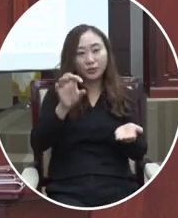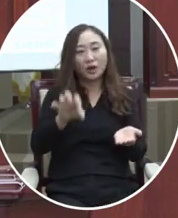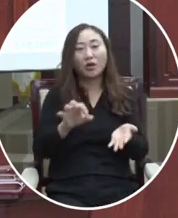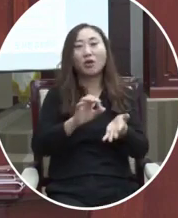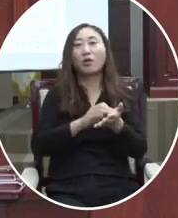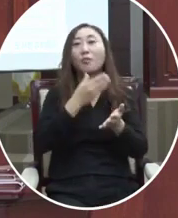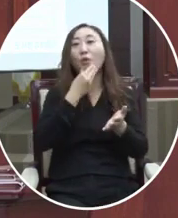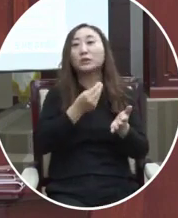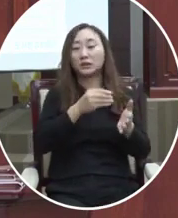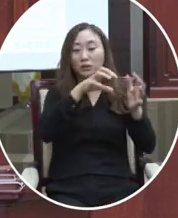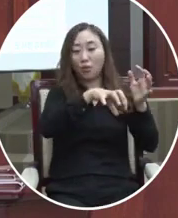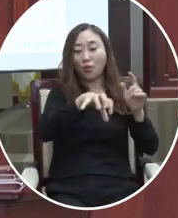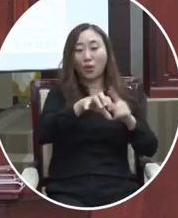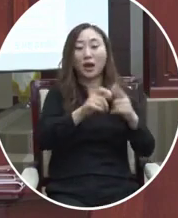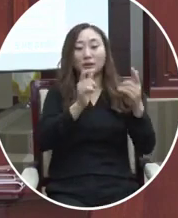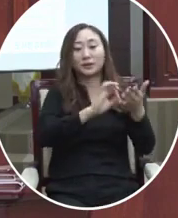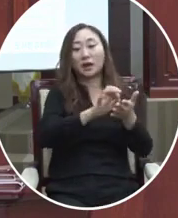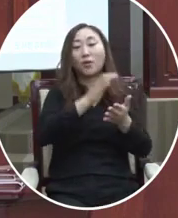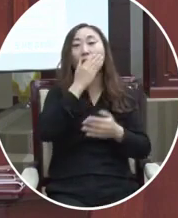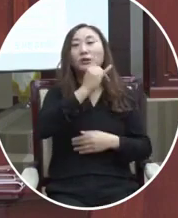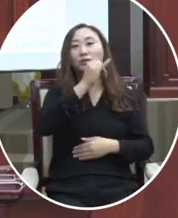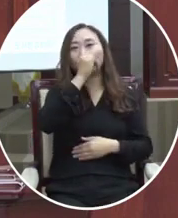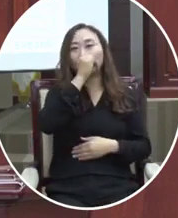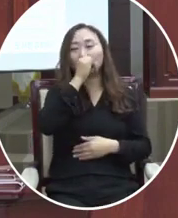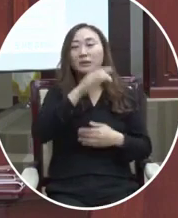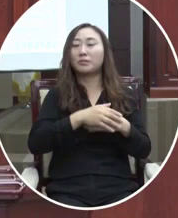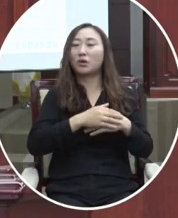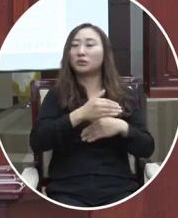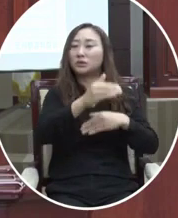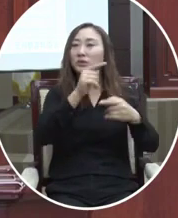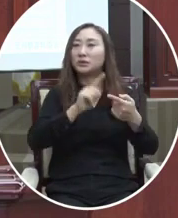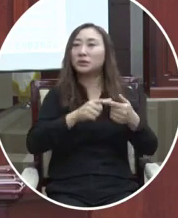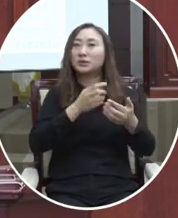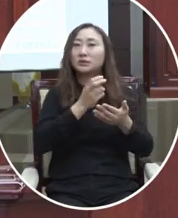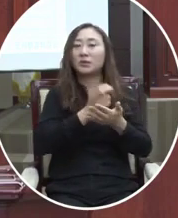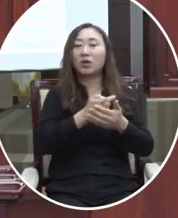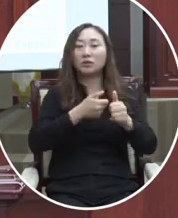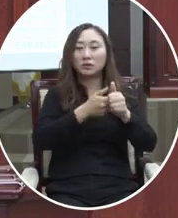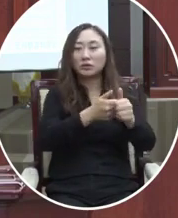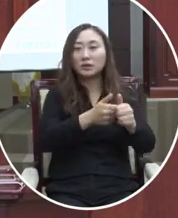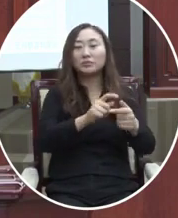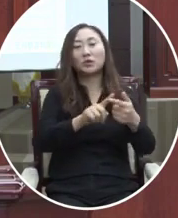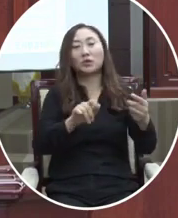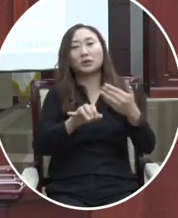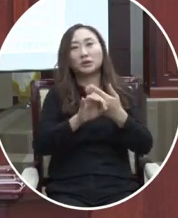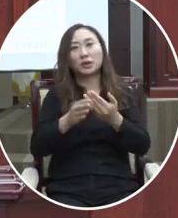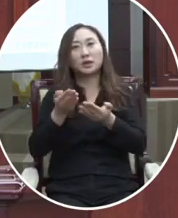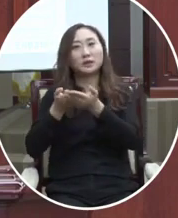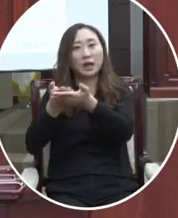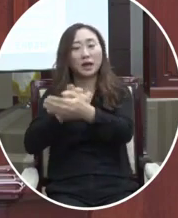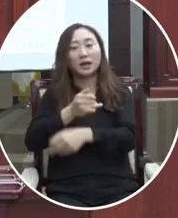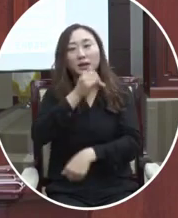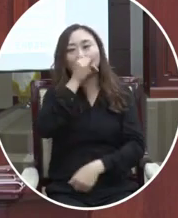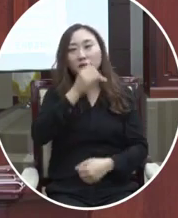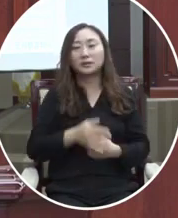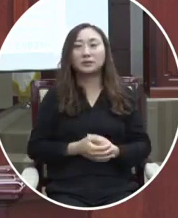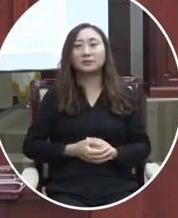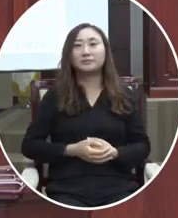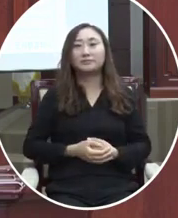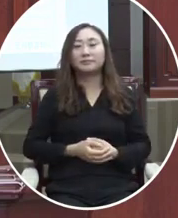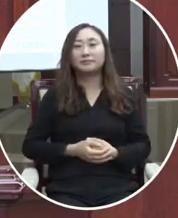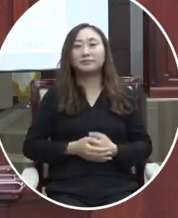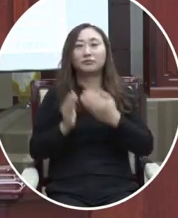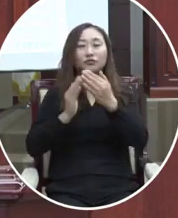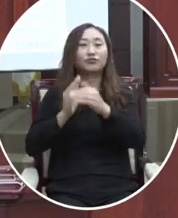복지 공간에서 사용되는 전기요금을 줄일 수 있는 지원 정책을 노원구에 제안하는 활동입니다.